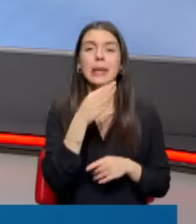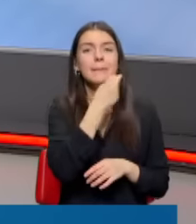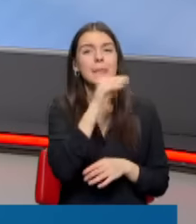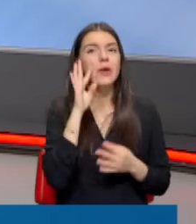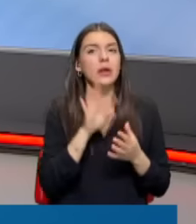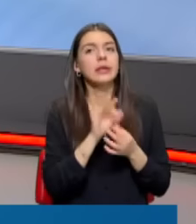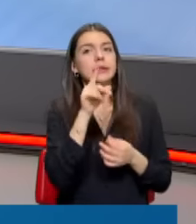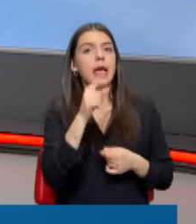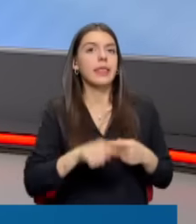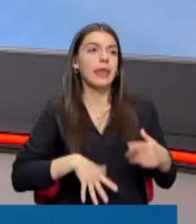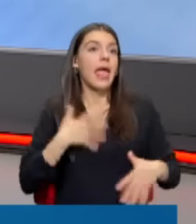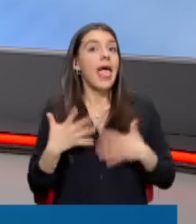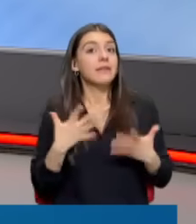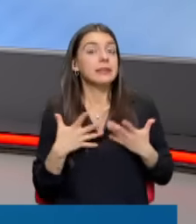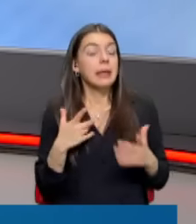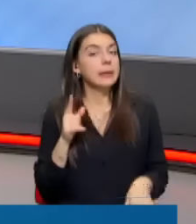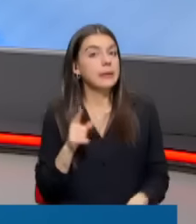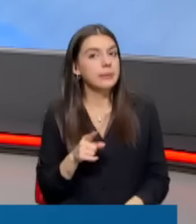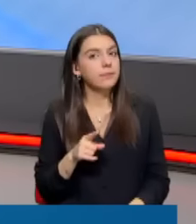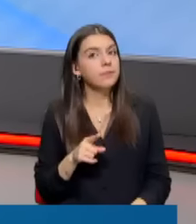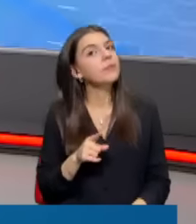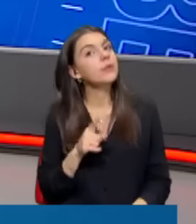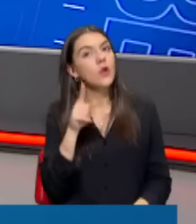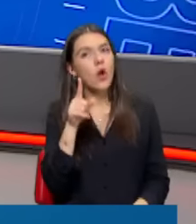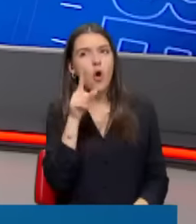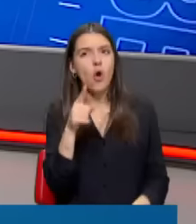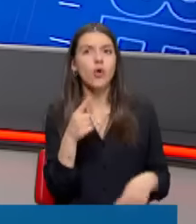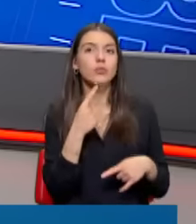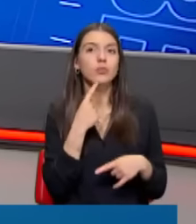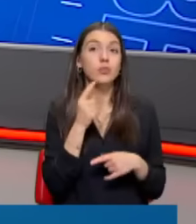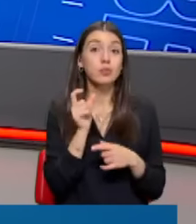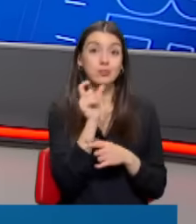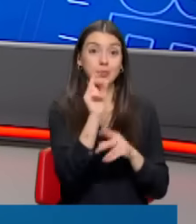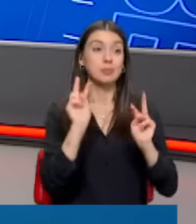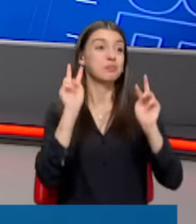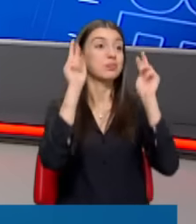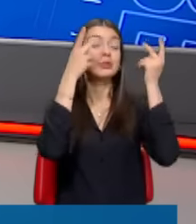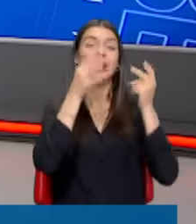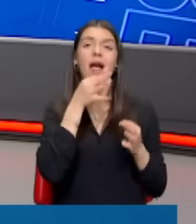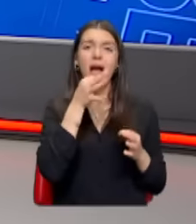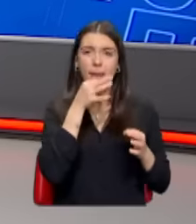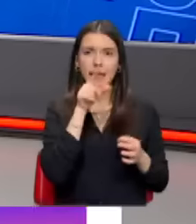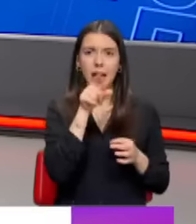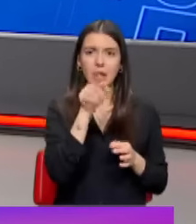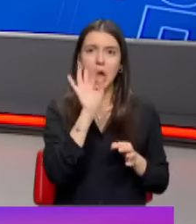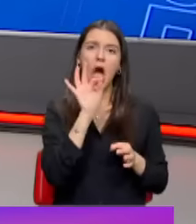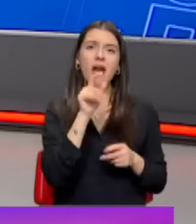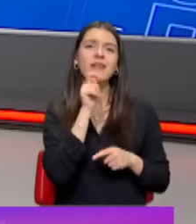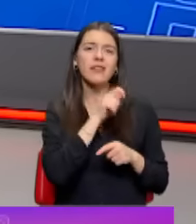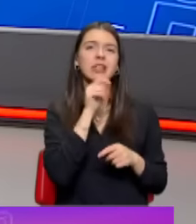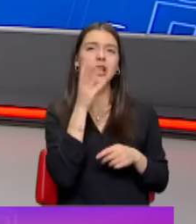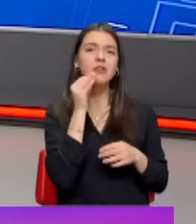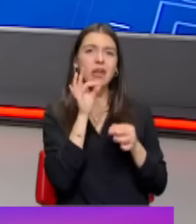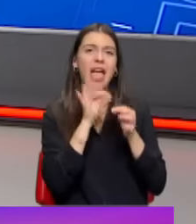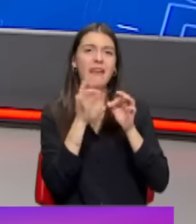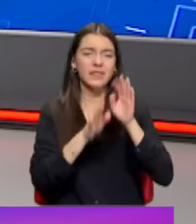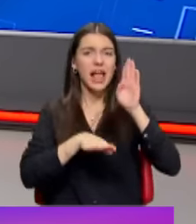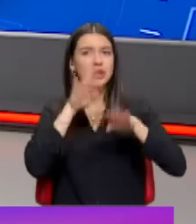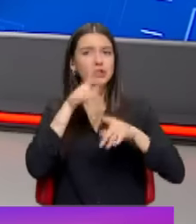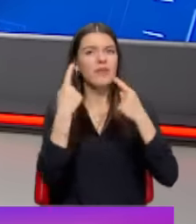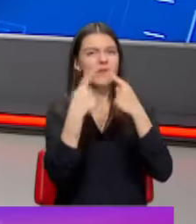ümitlendirdi deniyor. Bahsi geçen o müjde niteliğindeki haber öyle anlaşılıyor ki enflasyon